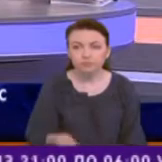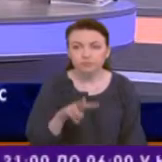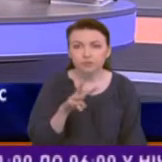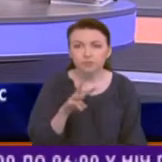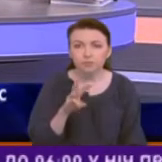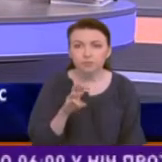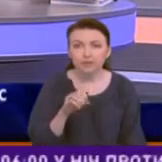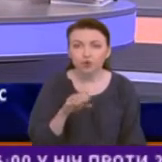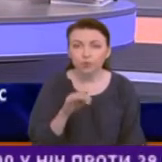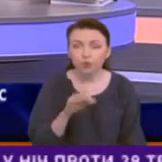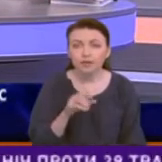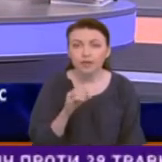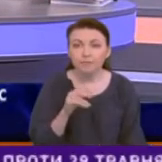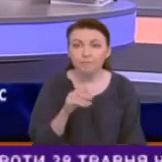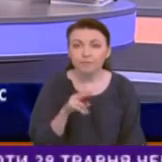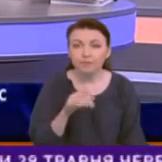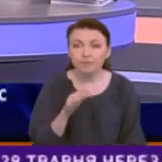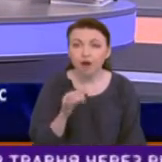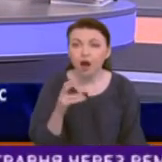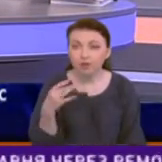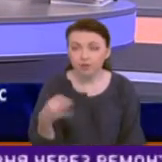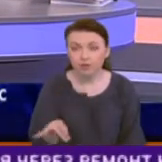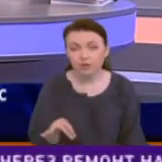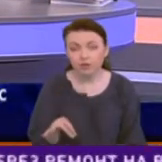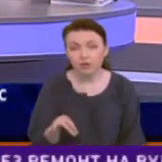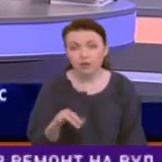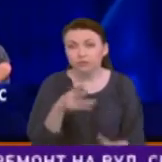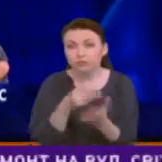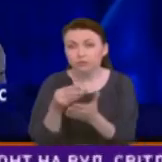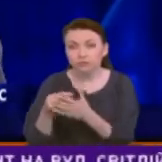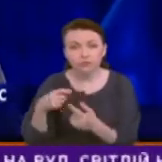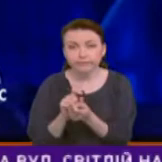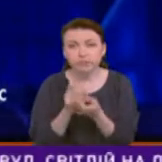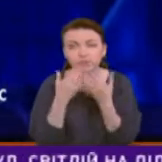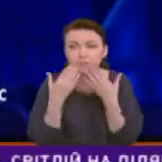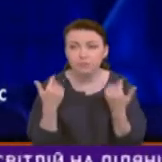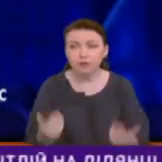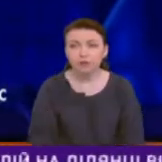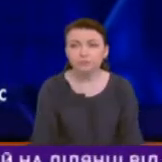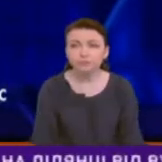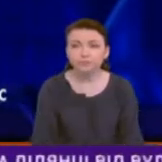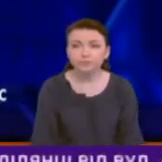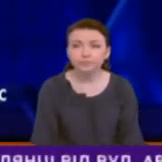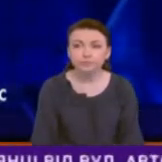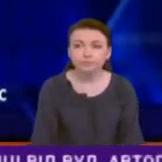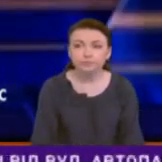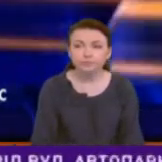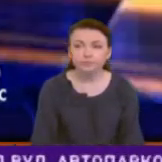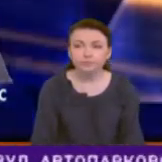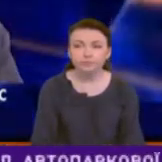Епіфанії. Але той, хто і був з тими парафіями, той і залишився. Конфлікту немає. От ви розумієте, тут до певної міри це лякає. Так,